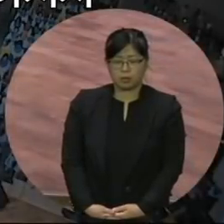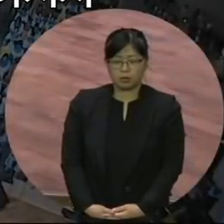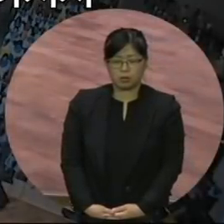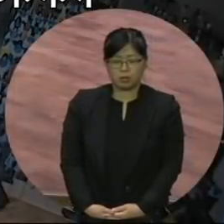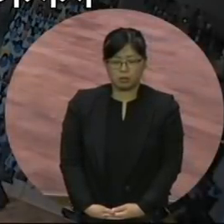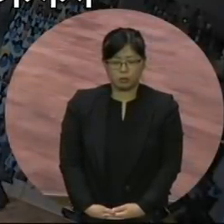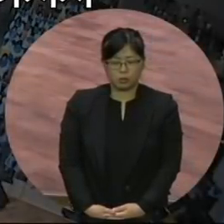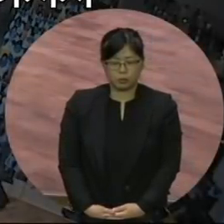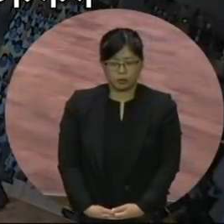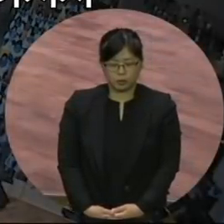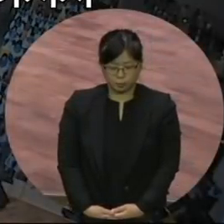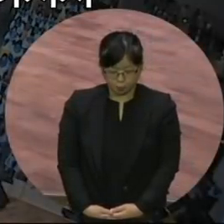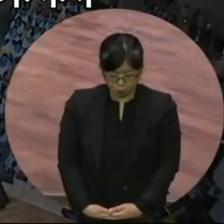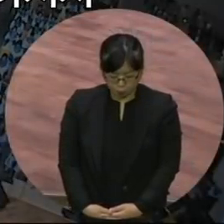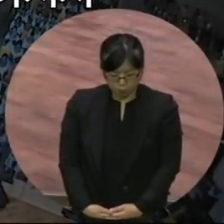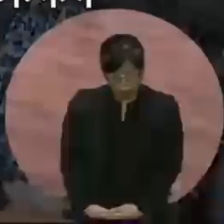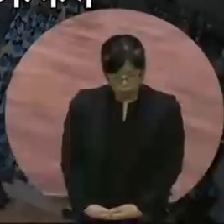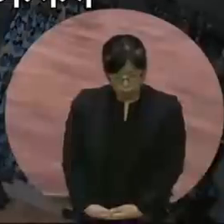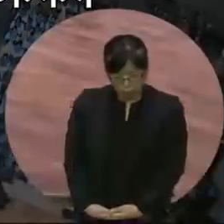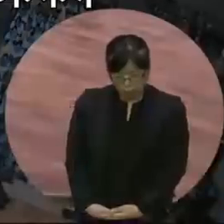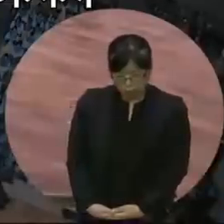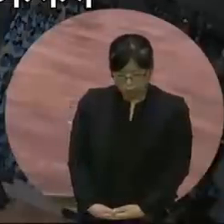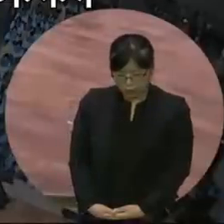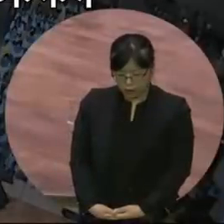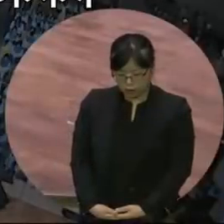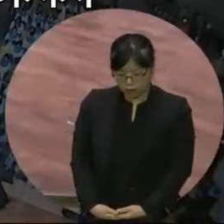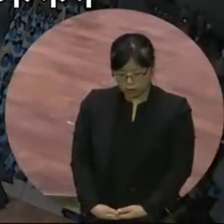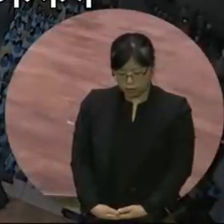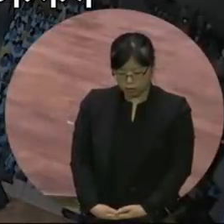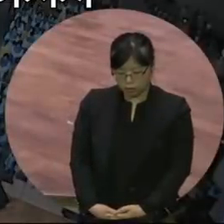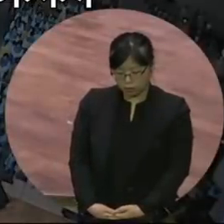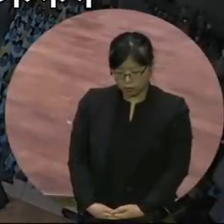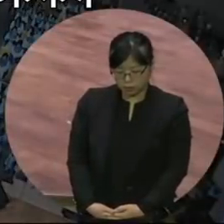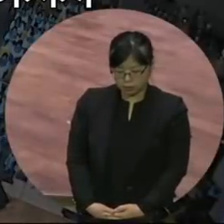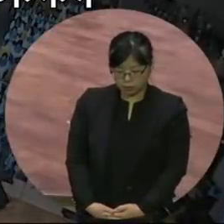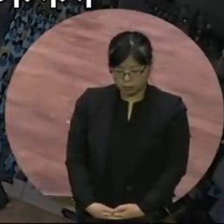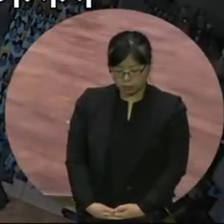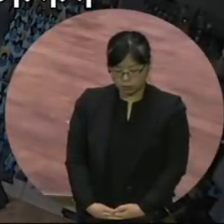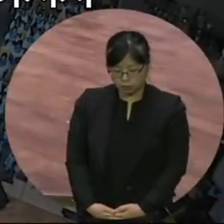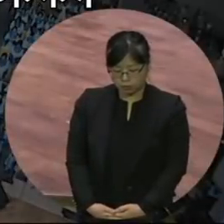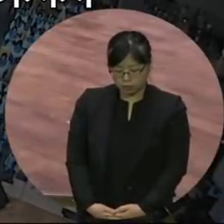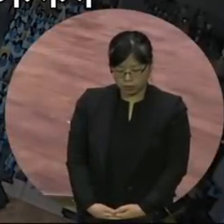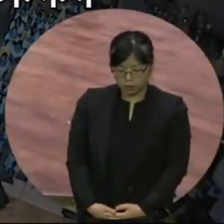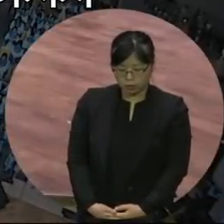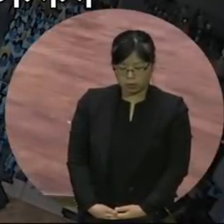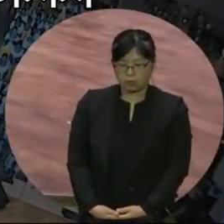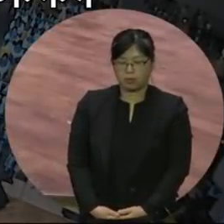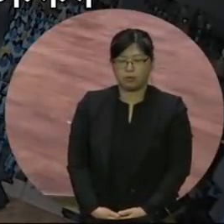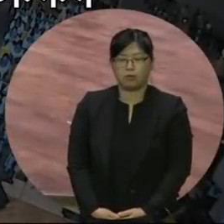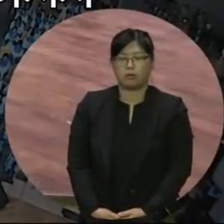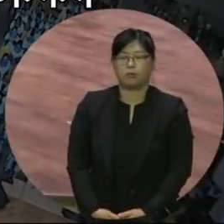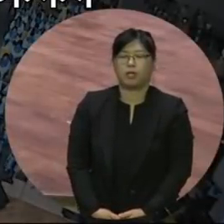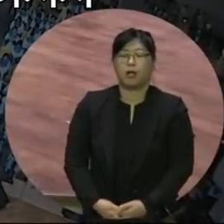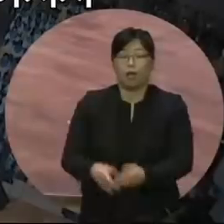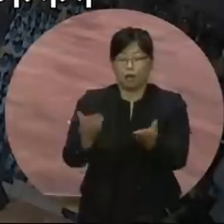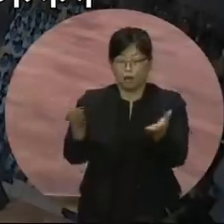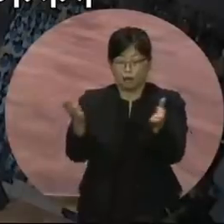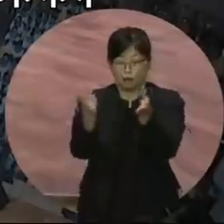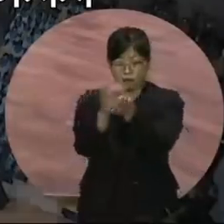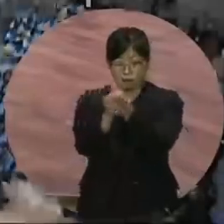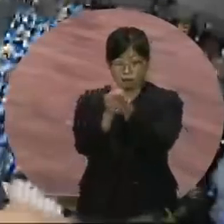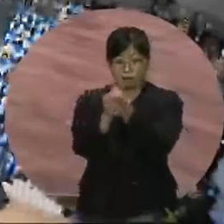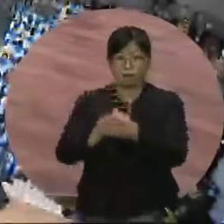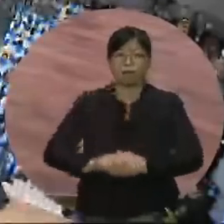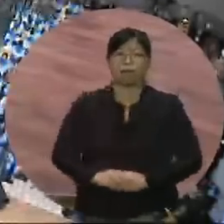여러 성도들에게도 하나님의 질병이 치유되어지는 시간 되어질 수 있도록 도와주옵소서. 예수 그리스도의 이름으로 기도드려옵나이다.